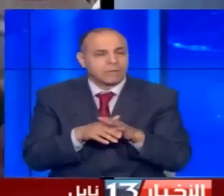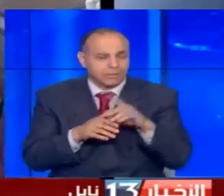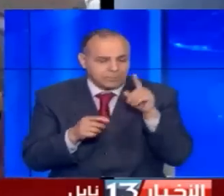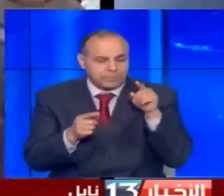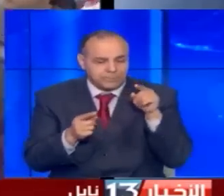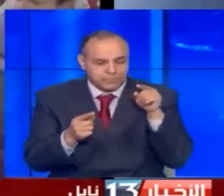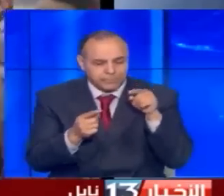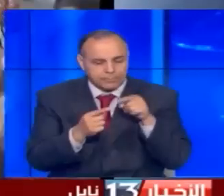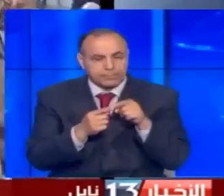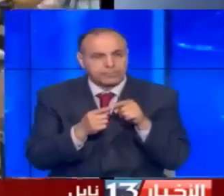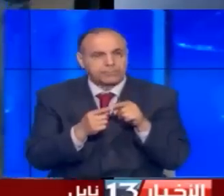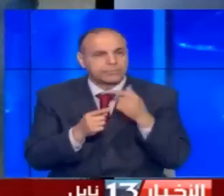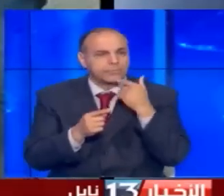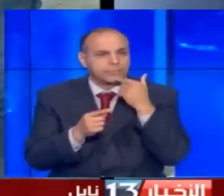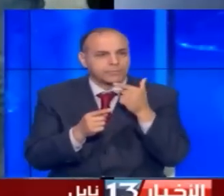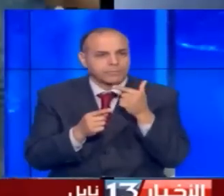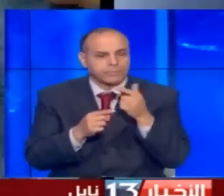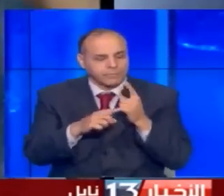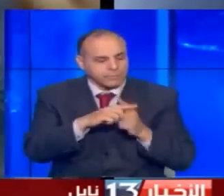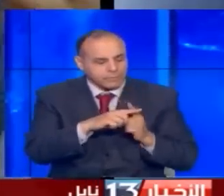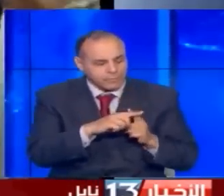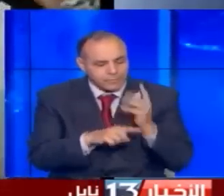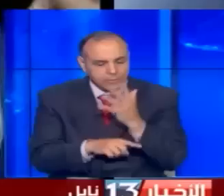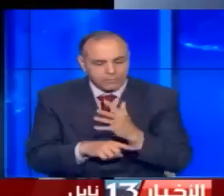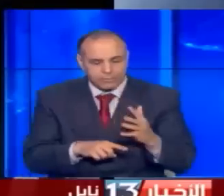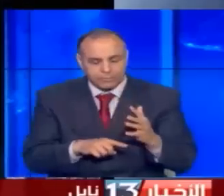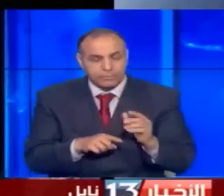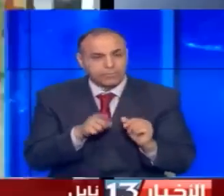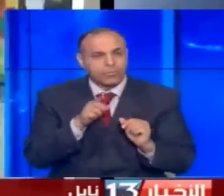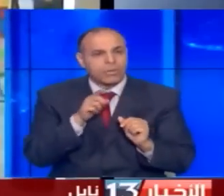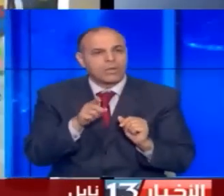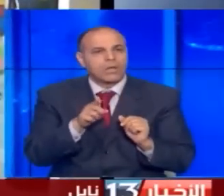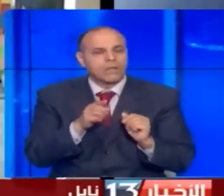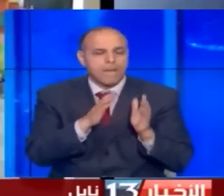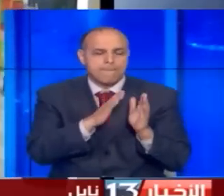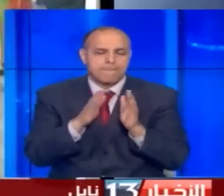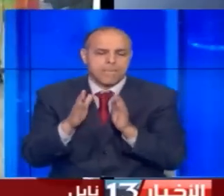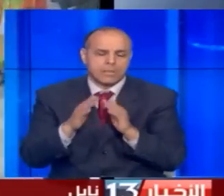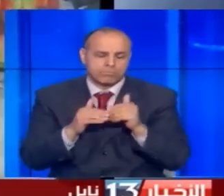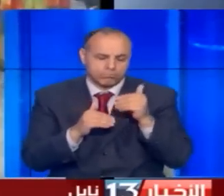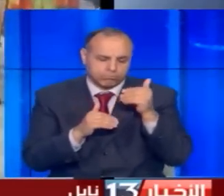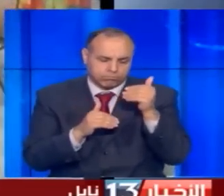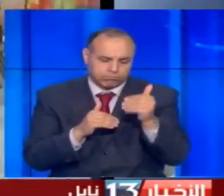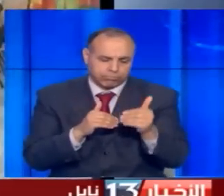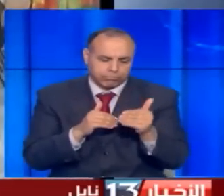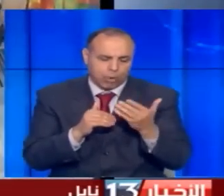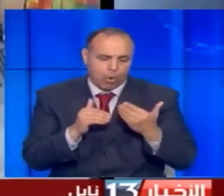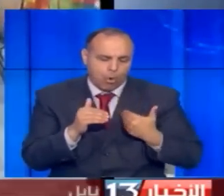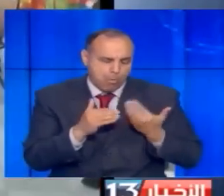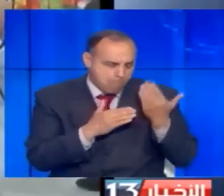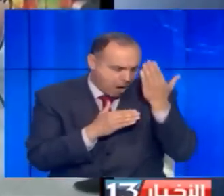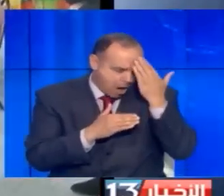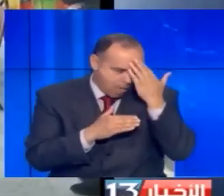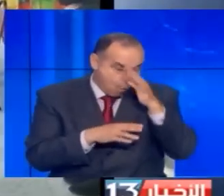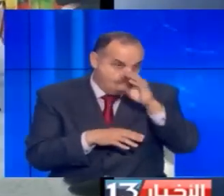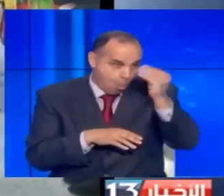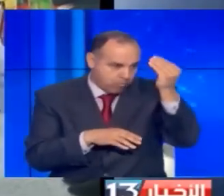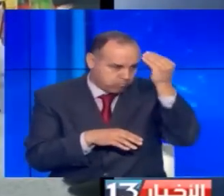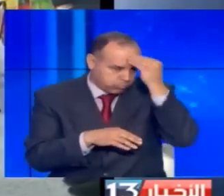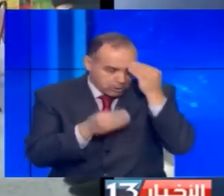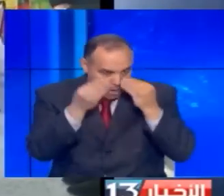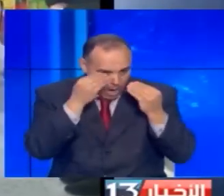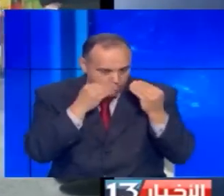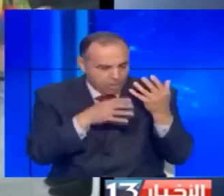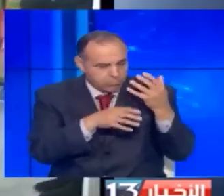بساطتها وجدت ثقلا إيجابيا لدى الناشئة، فباتت المكتبة بعد أن كانت أمة معرفة وعلم